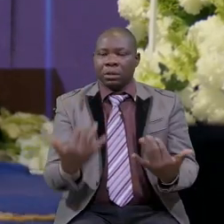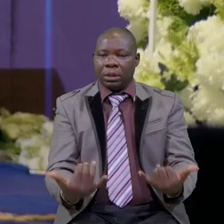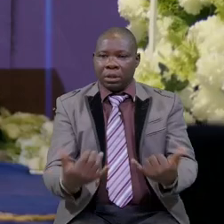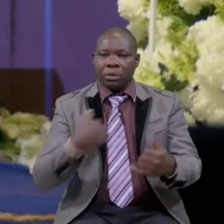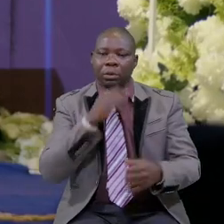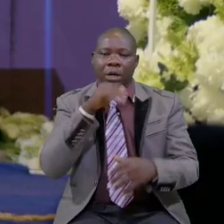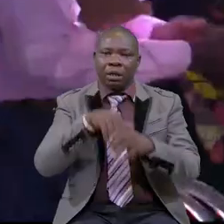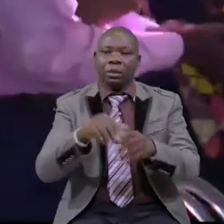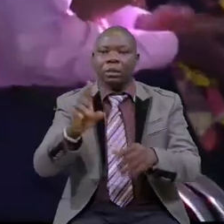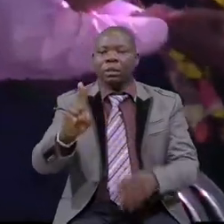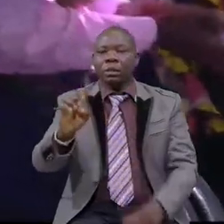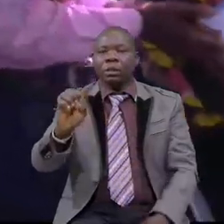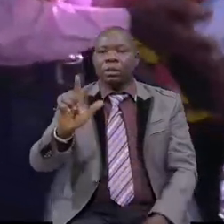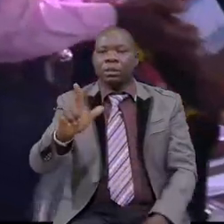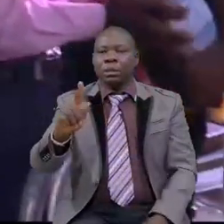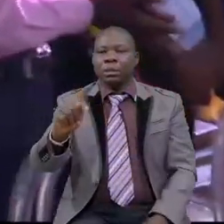Delta.